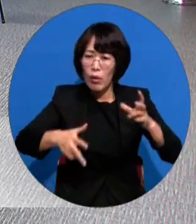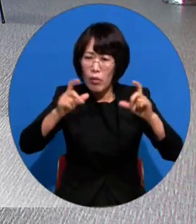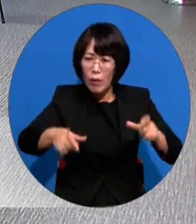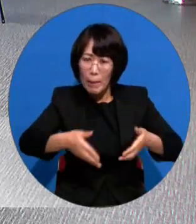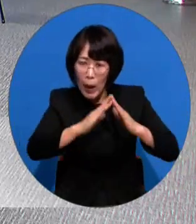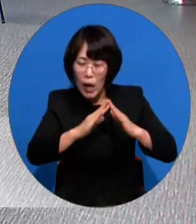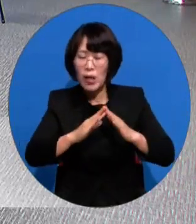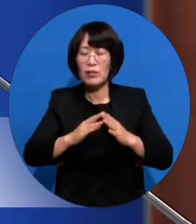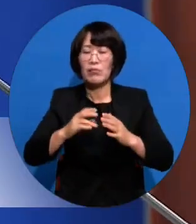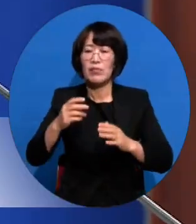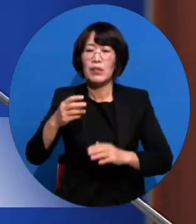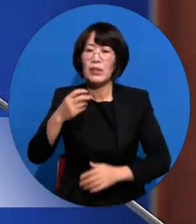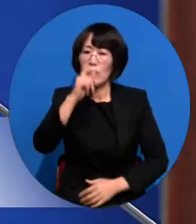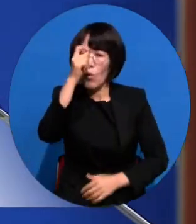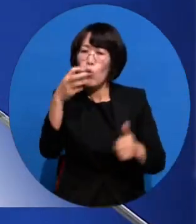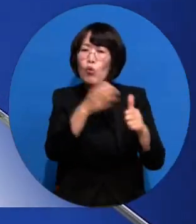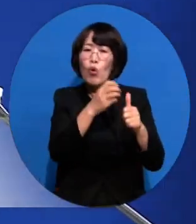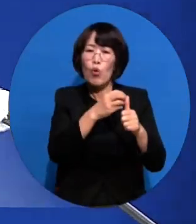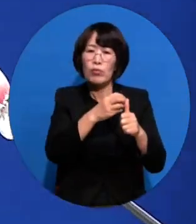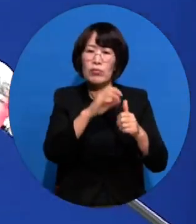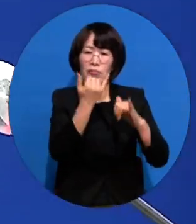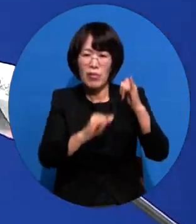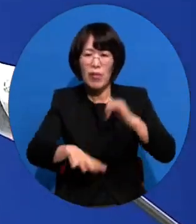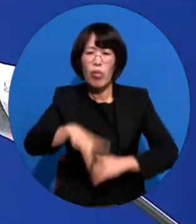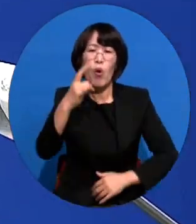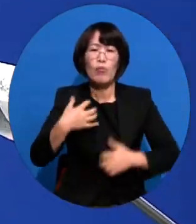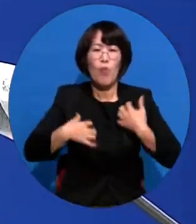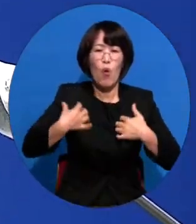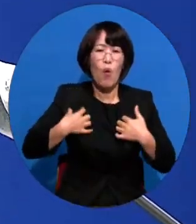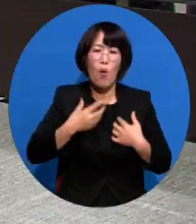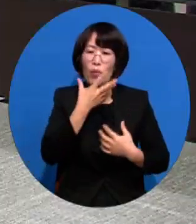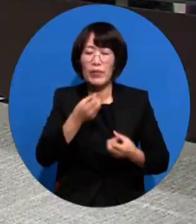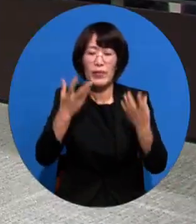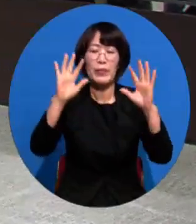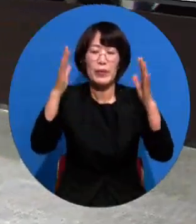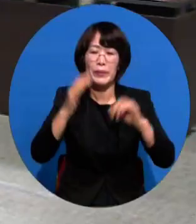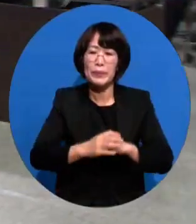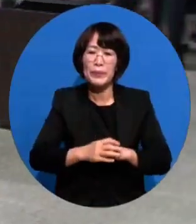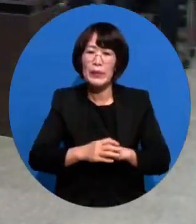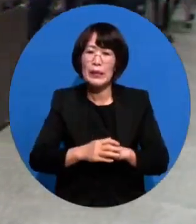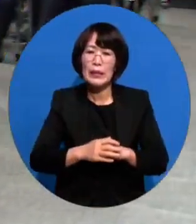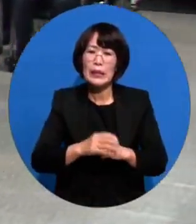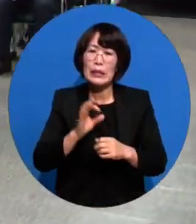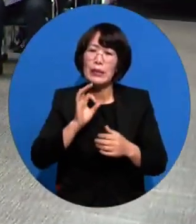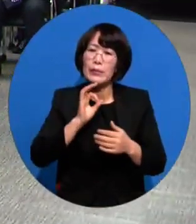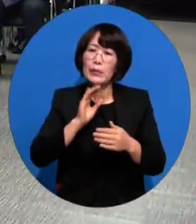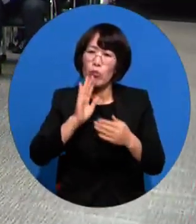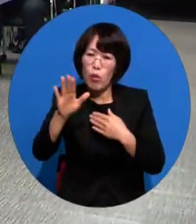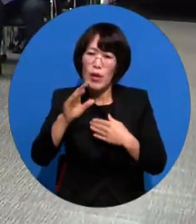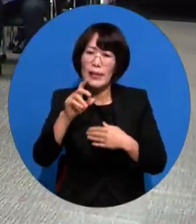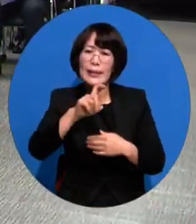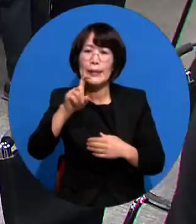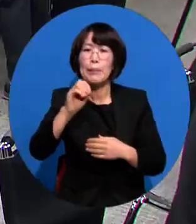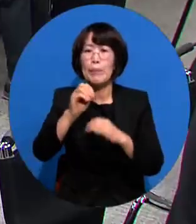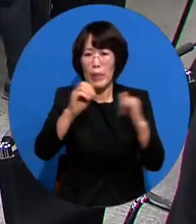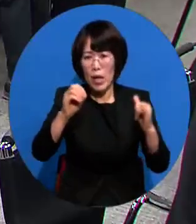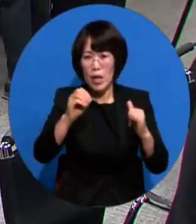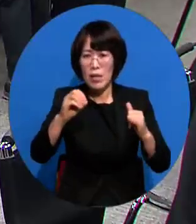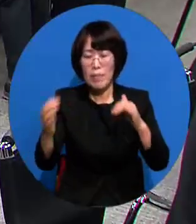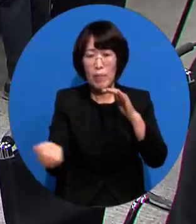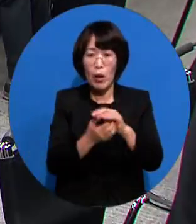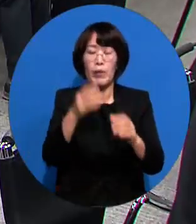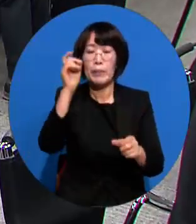고흥군은 군 개척 이래 최대 경사라고 환영했습니다. 10년 후 인구 10만 달성을 군정 목표로 정한 고흥군은